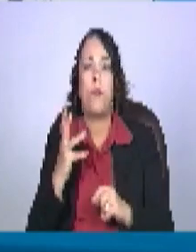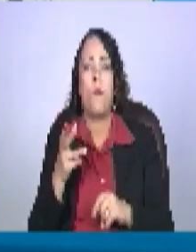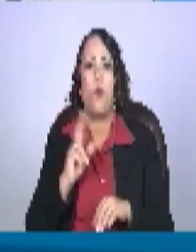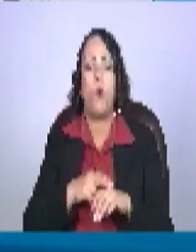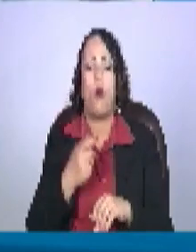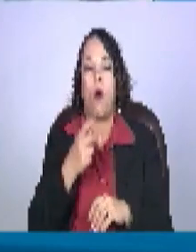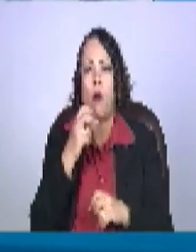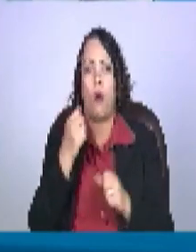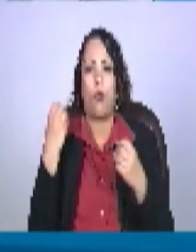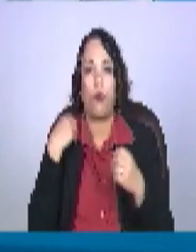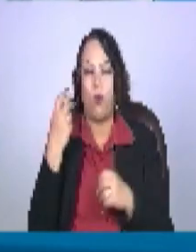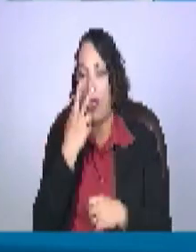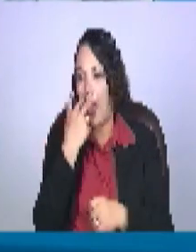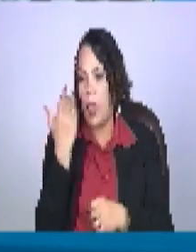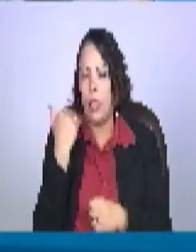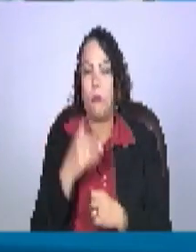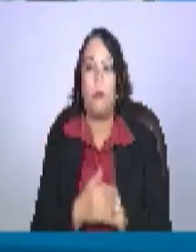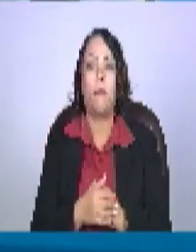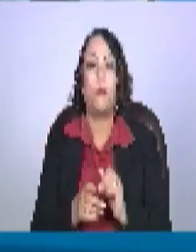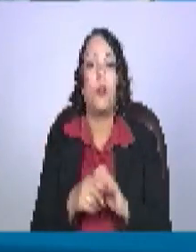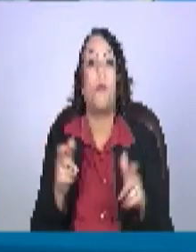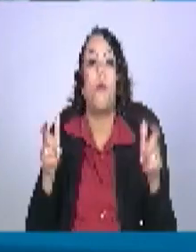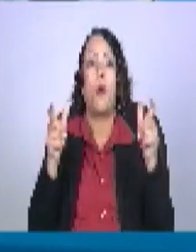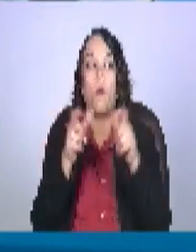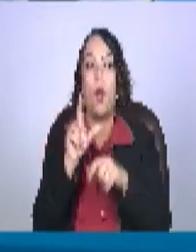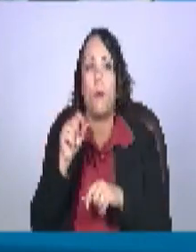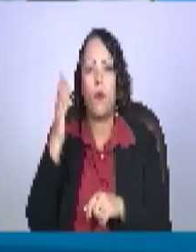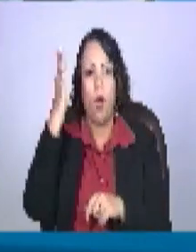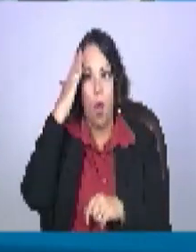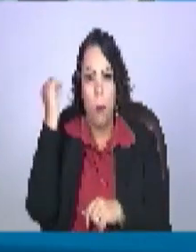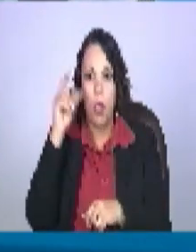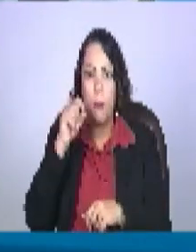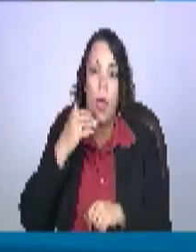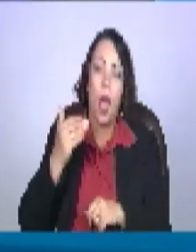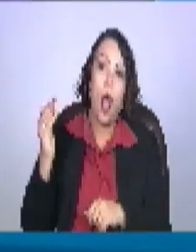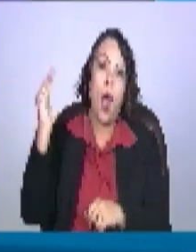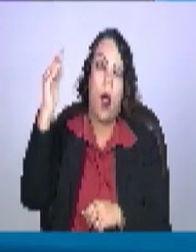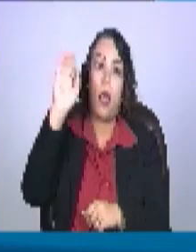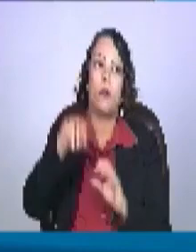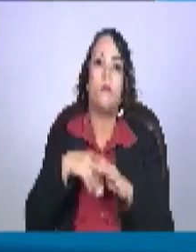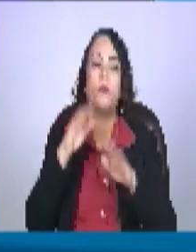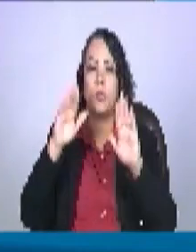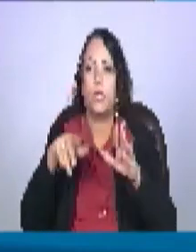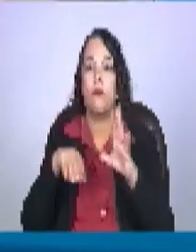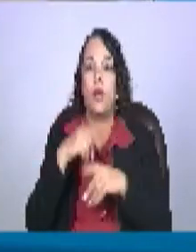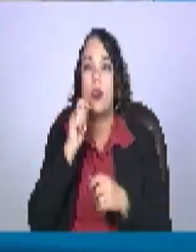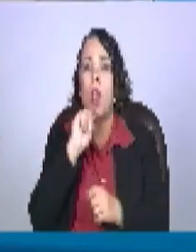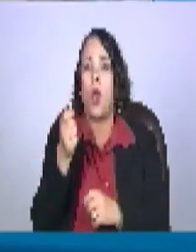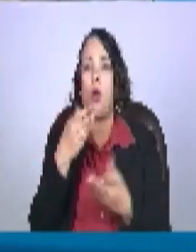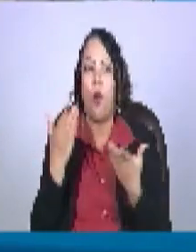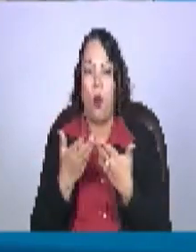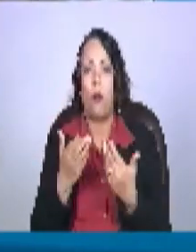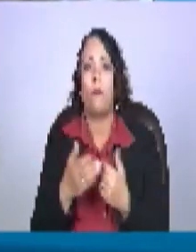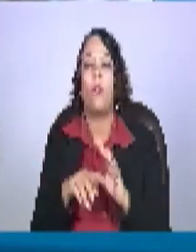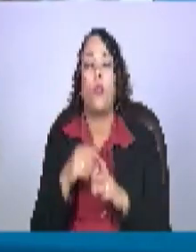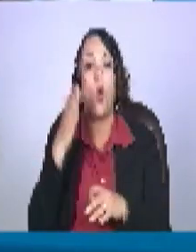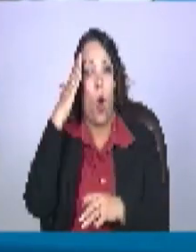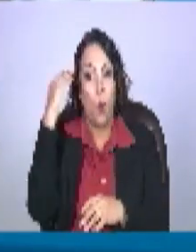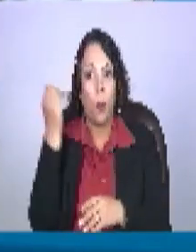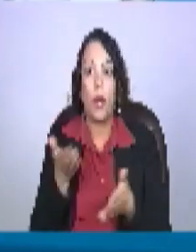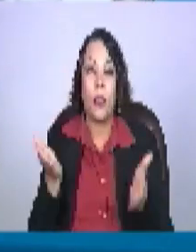الاسبق طبعا مجموعه من الخبراء على اعلى مستوى كمان حضروا هذا اللقاء خبراء